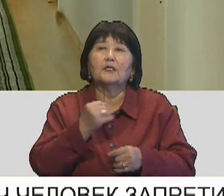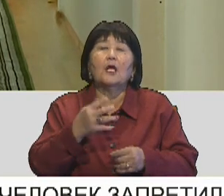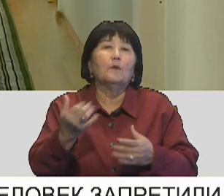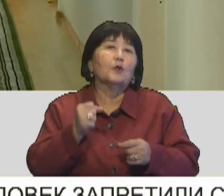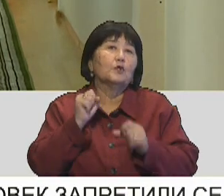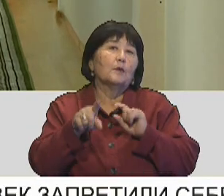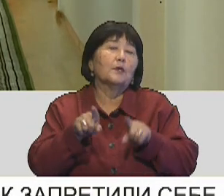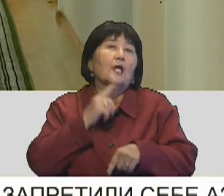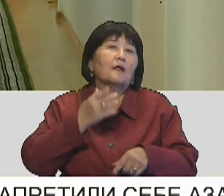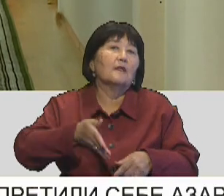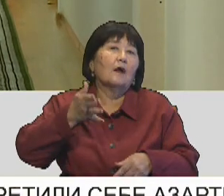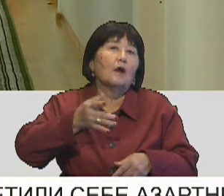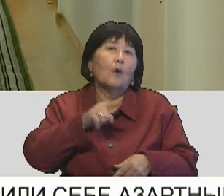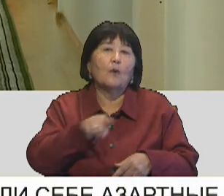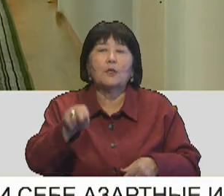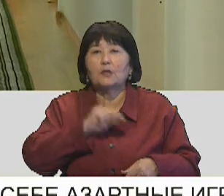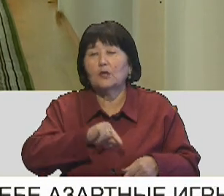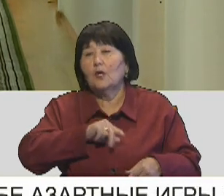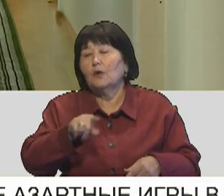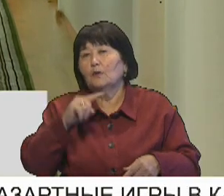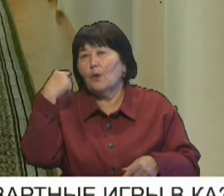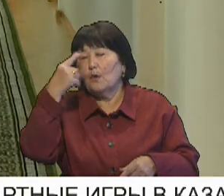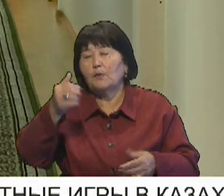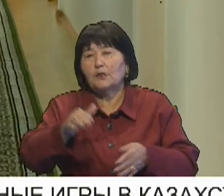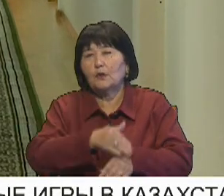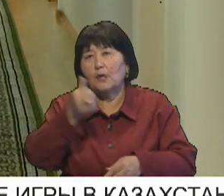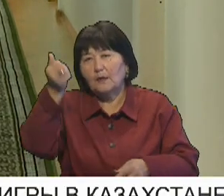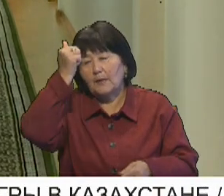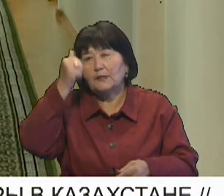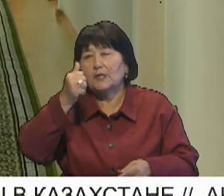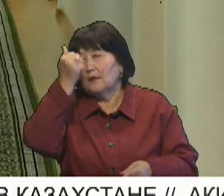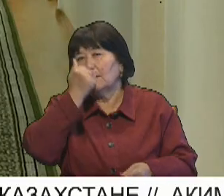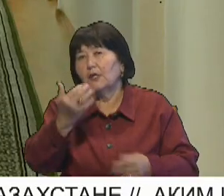поручения и докладывал о проделанной работе его образ надолго останется в памяти благодарных земляков